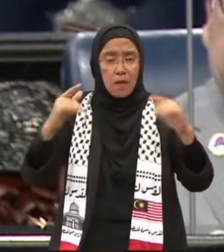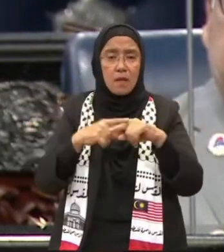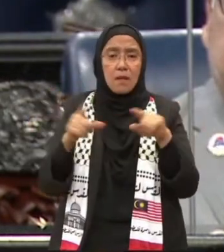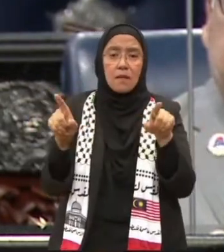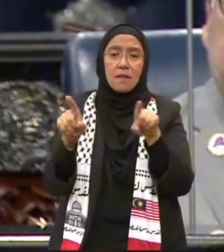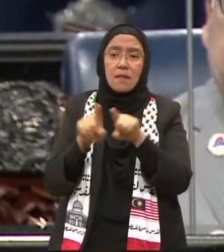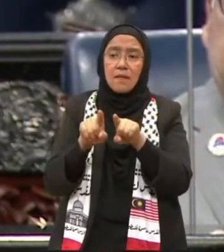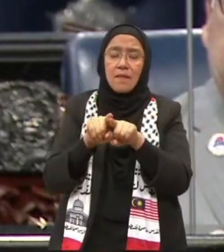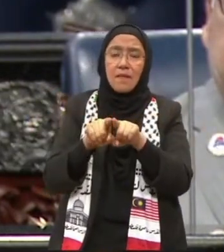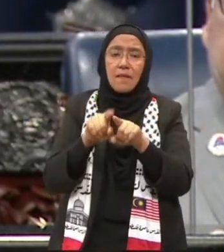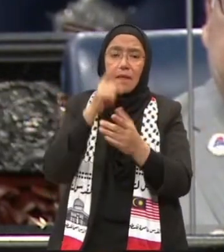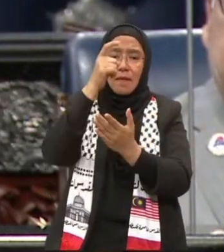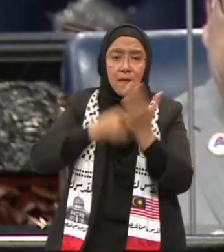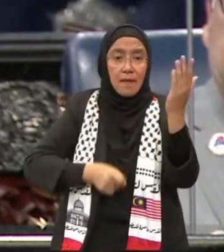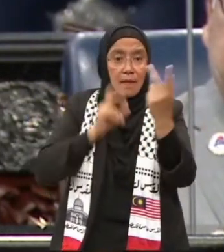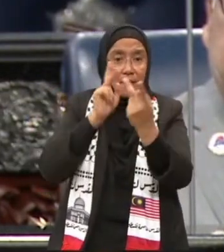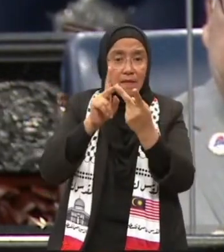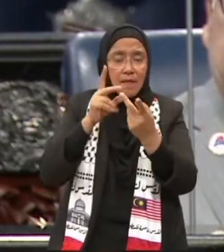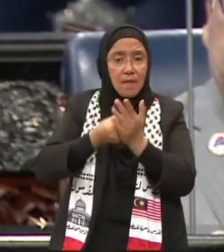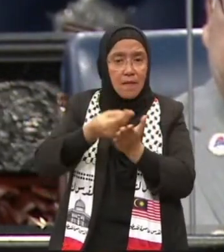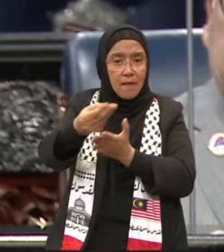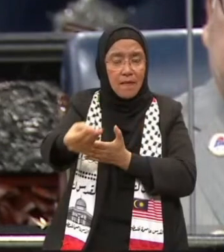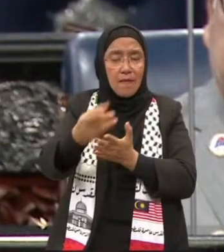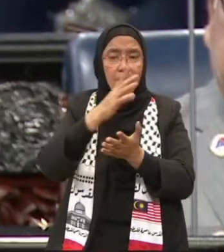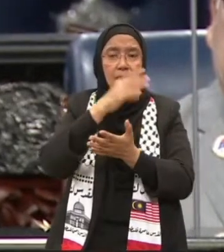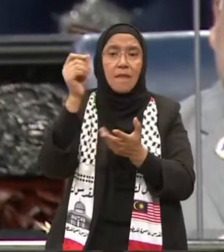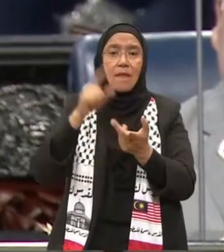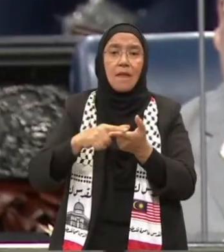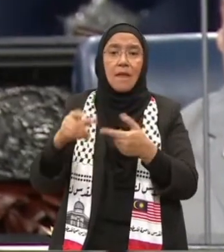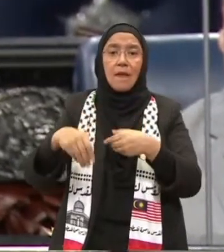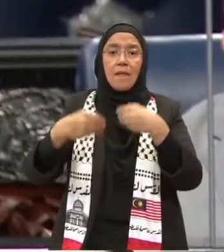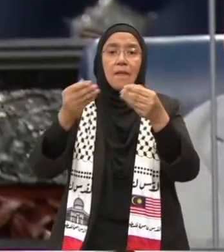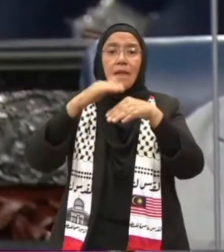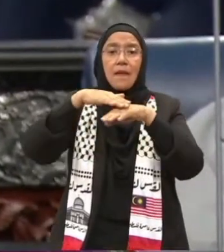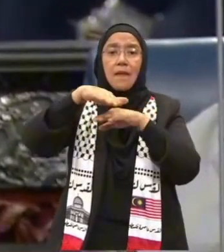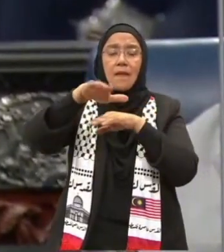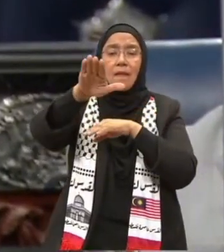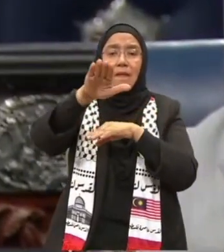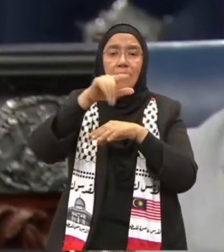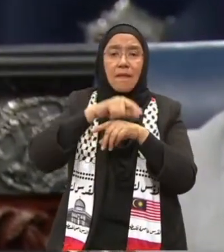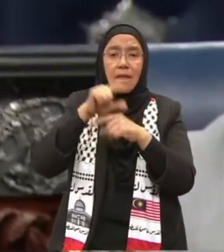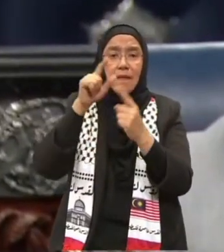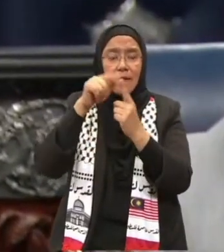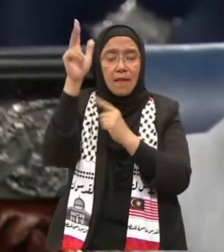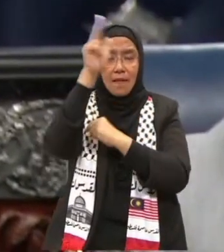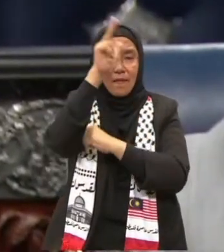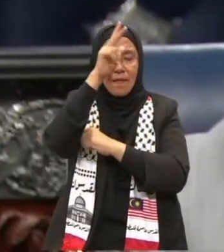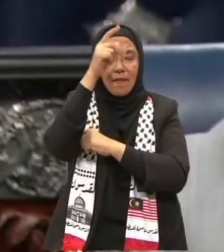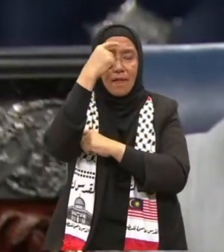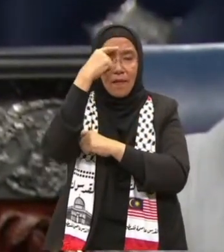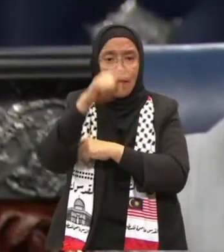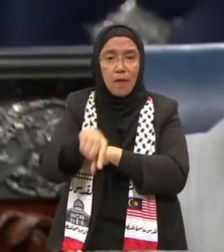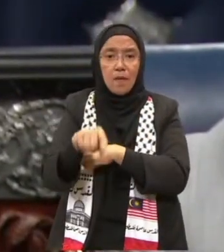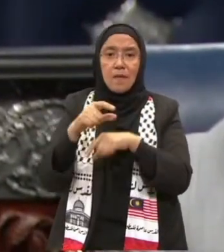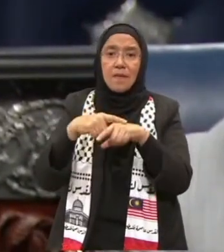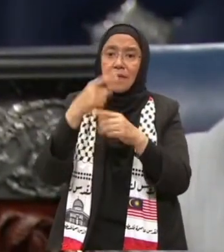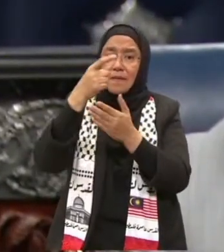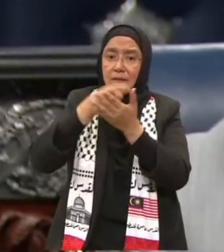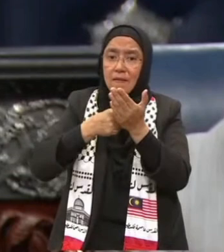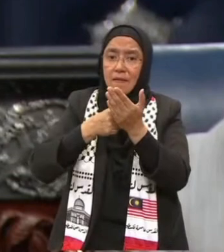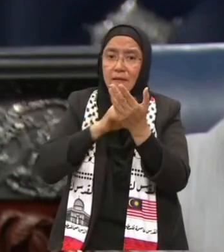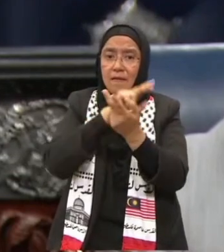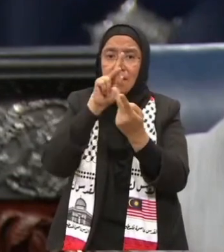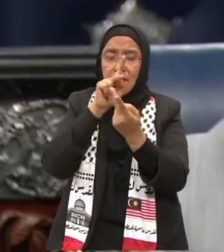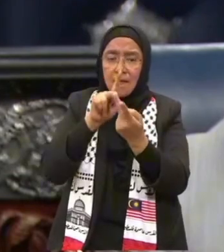serta sentiasa menghantar laporan pemasaran kepada kerajaan sebagai langkah pemantauan keboleh pasaran sektor kediaman. Yang keduanya